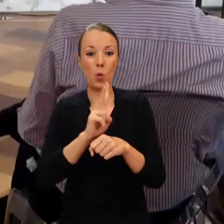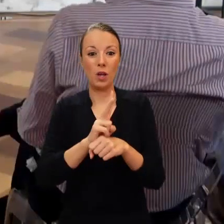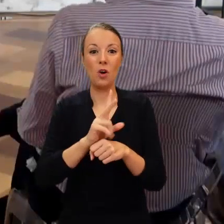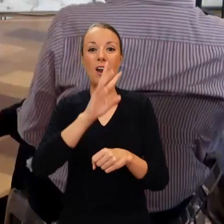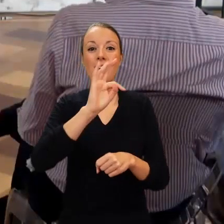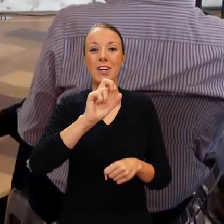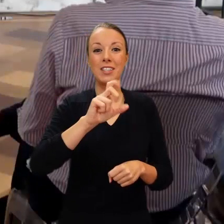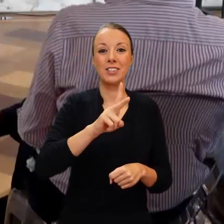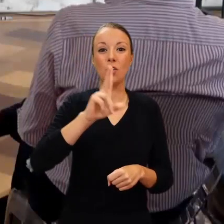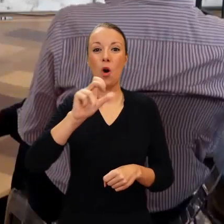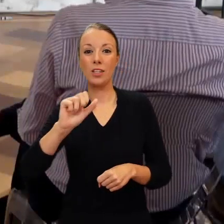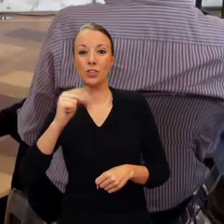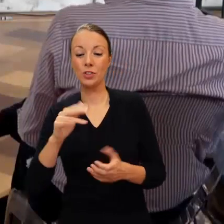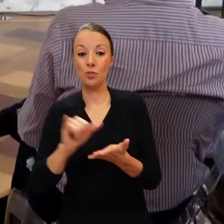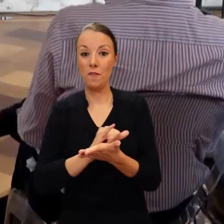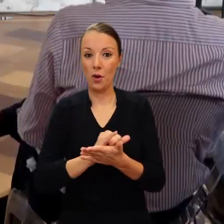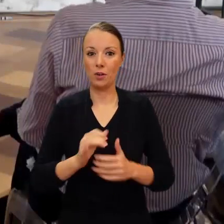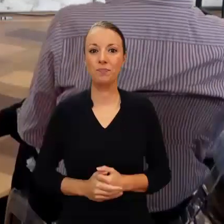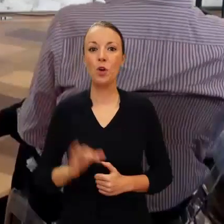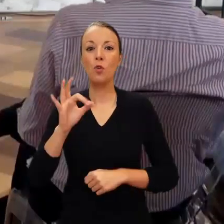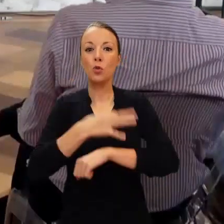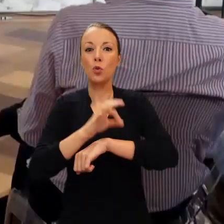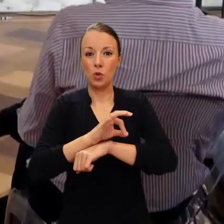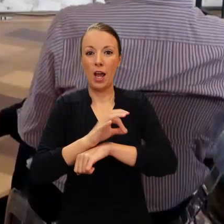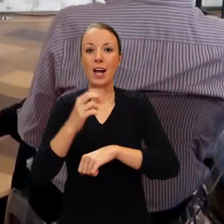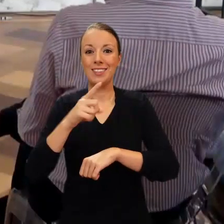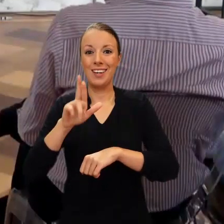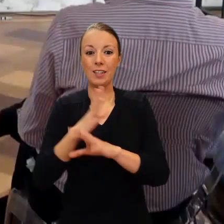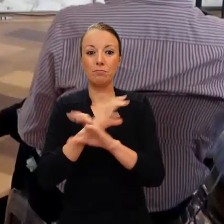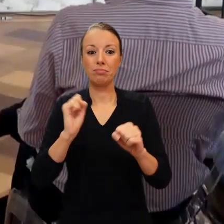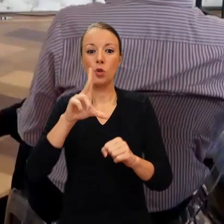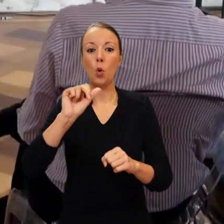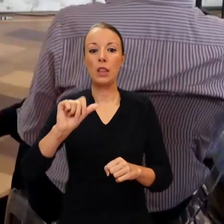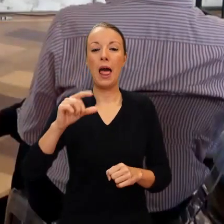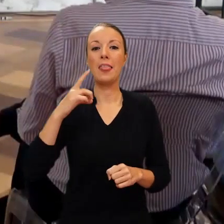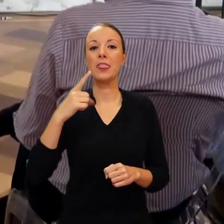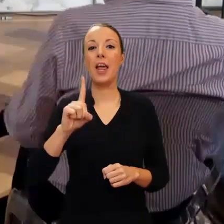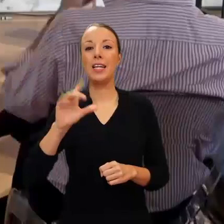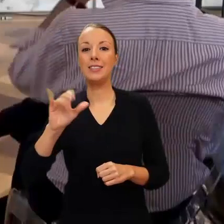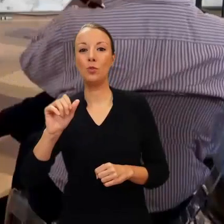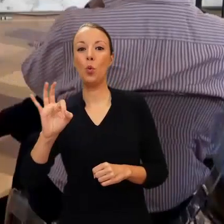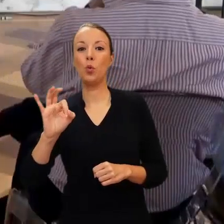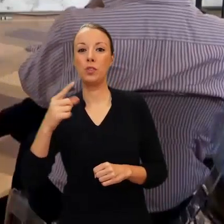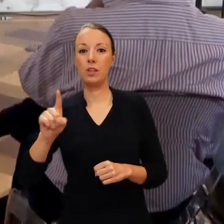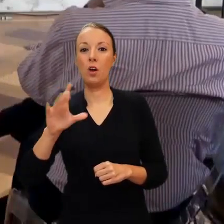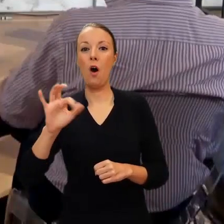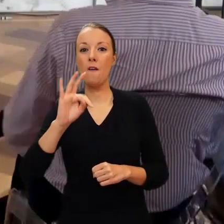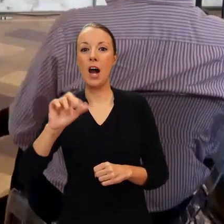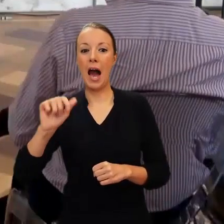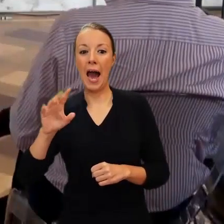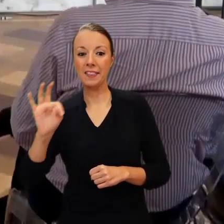Collection w Nowym Jorku. Doktorat obronił na Courtauld Institute of Art, a tematem jego pracy był